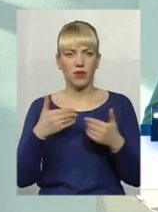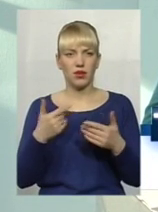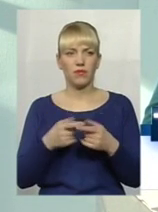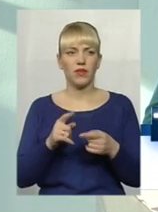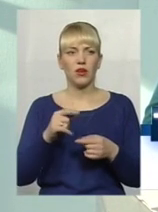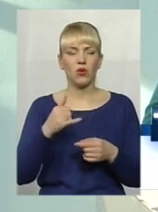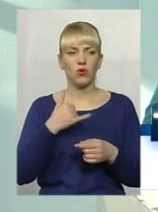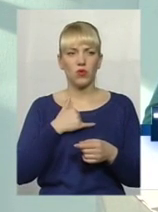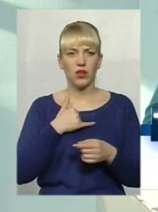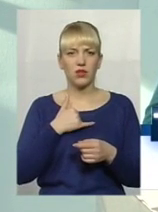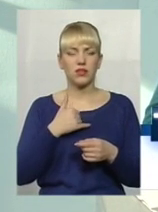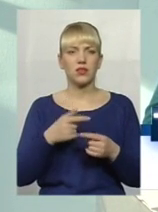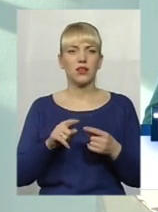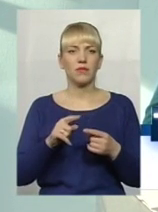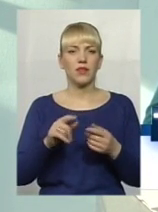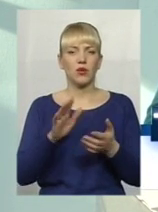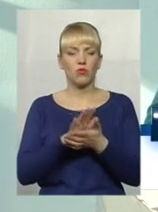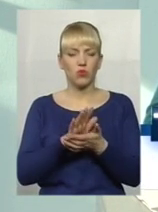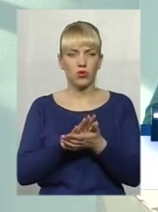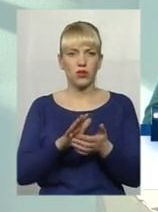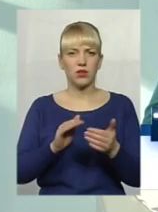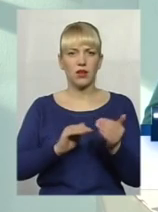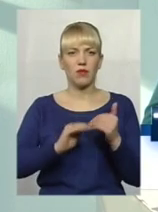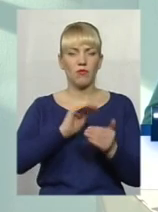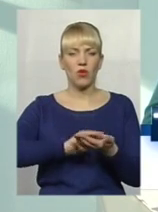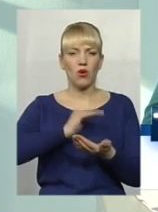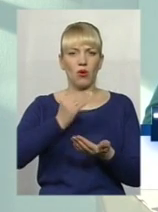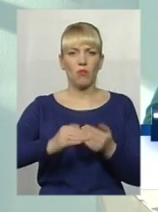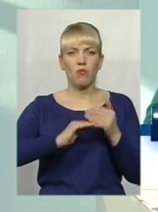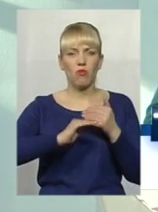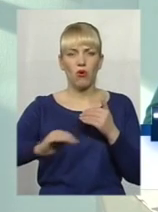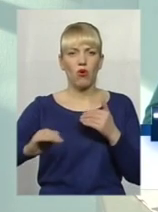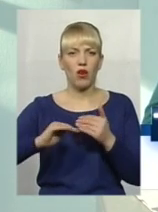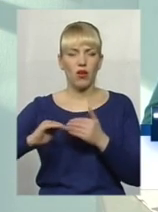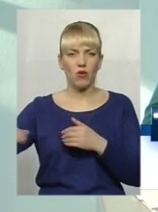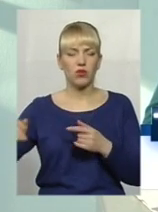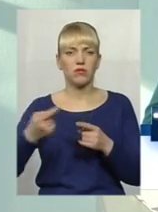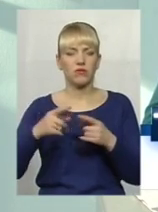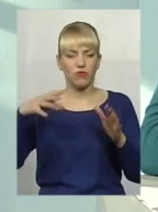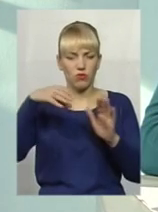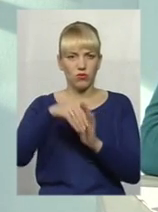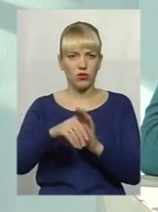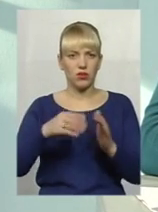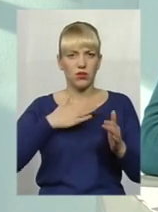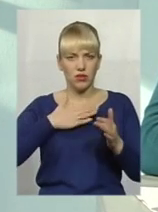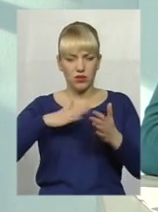нас, полігон знаходиться в місті, і зараз те, що ми говоримо про квартиру, це одне.